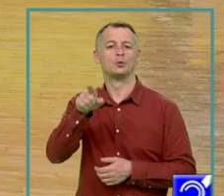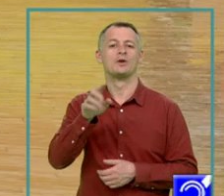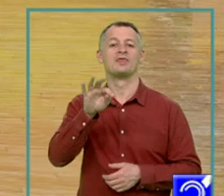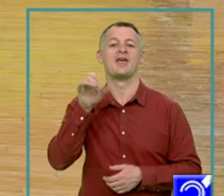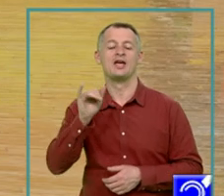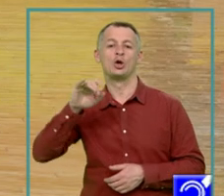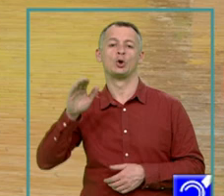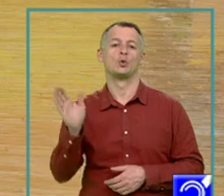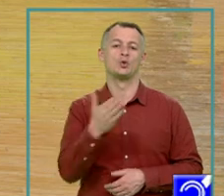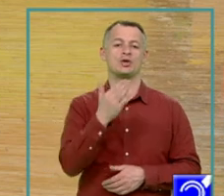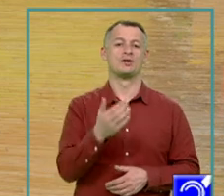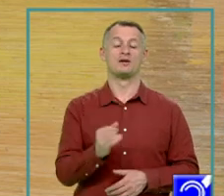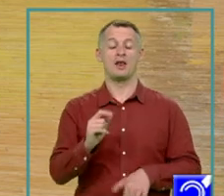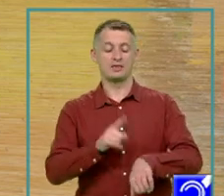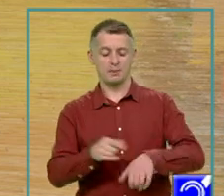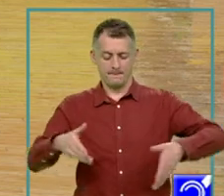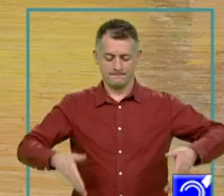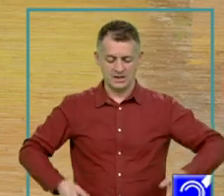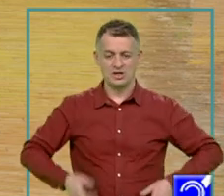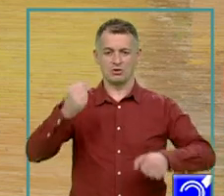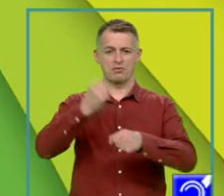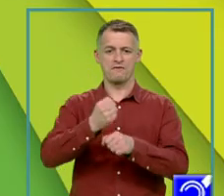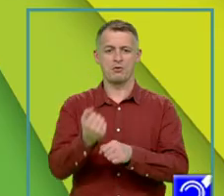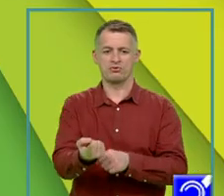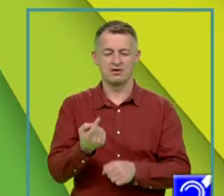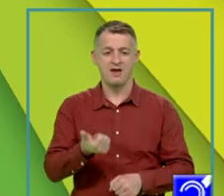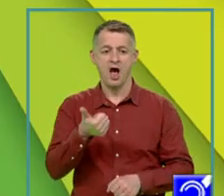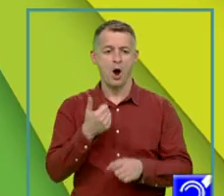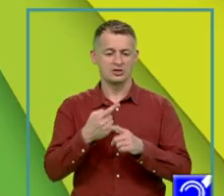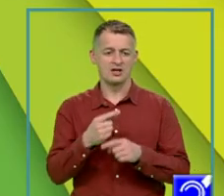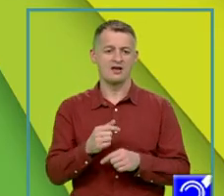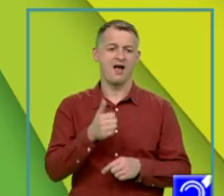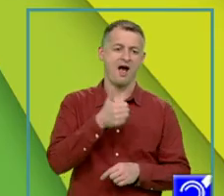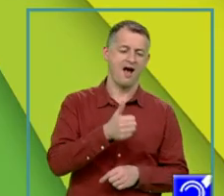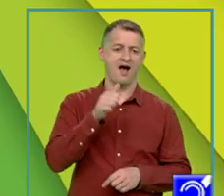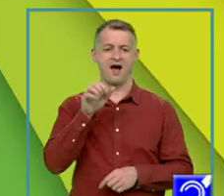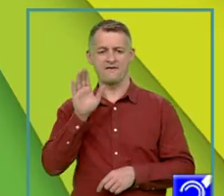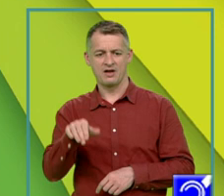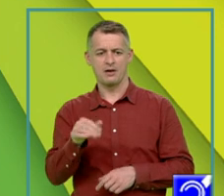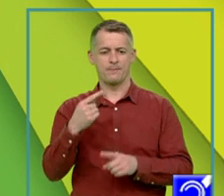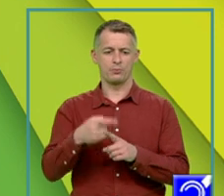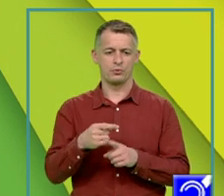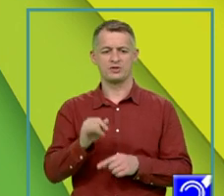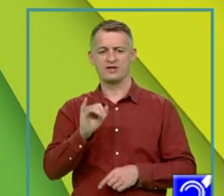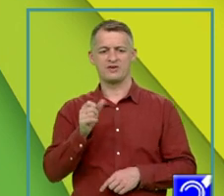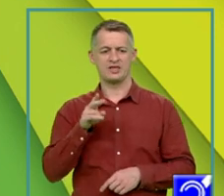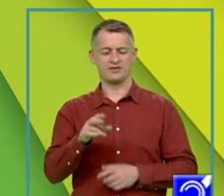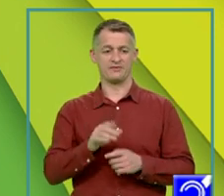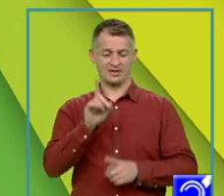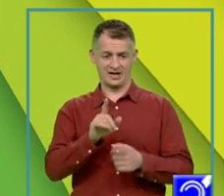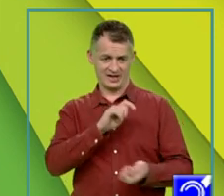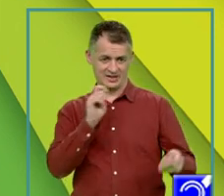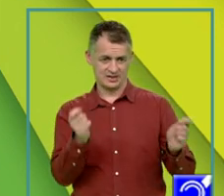prezent Da format din auxiliar a avea plus forma de infinitiv dacă trecem de la